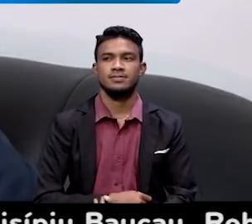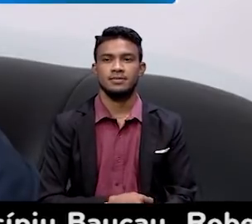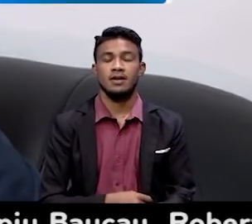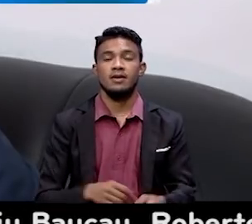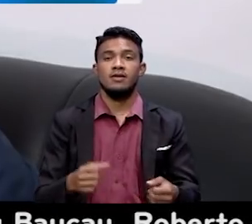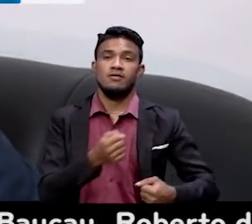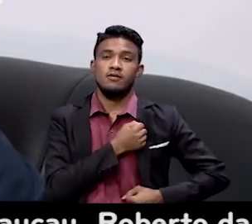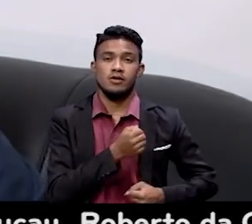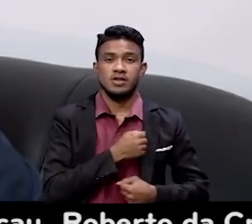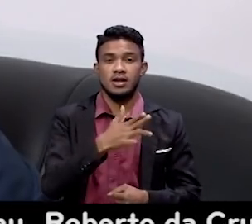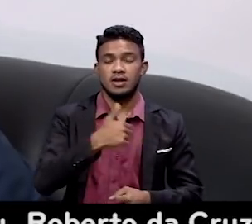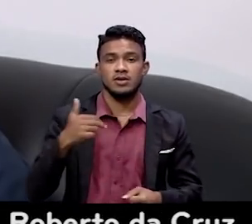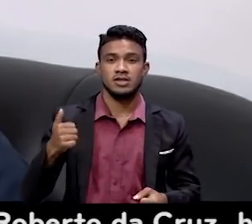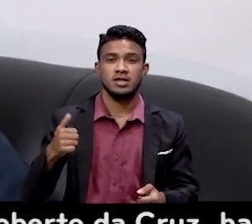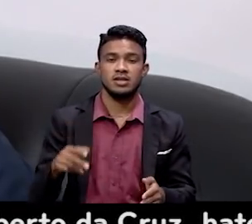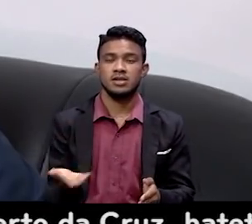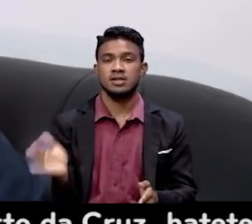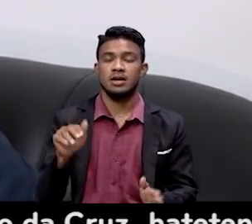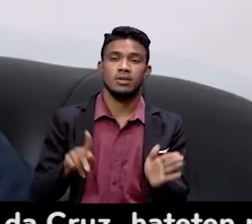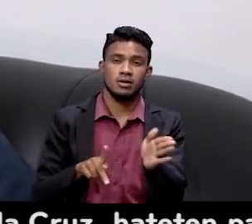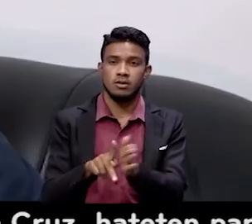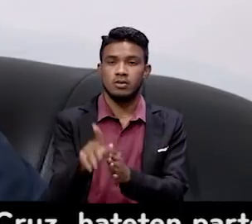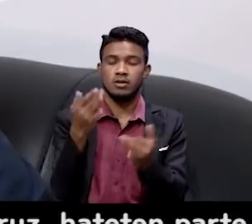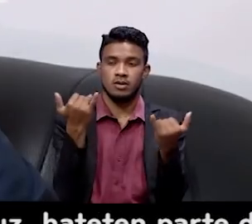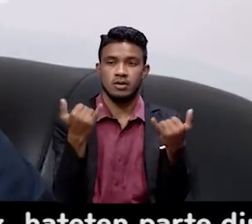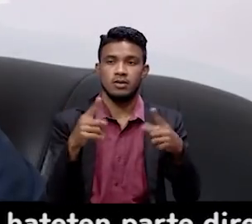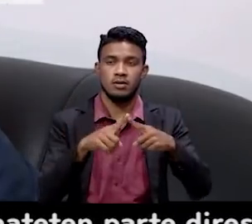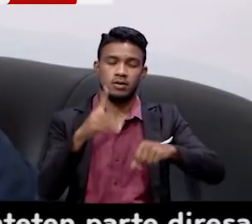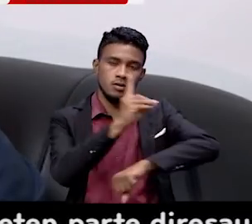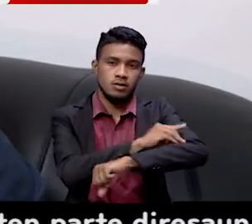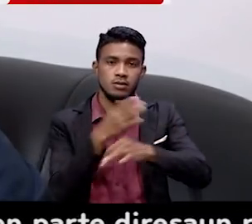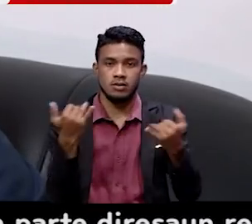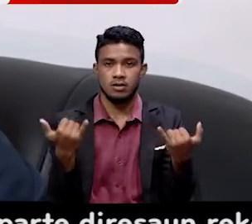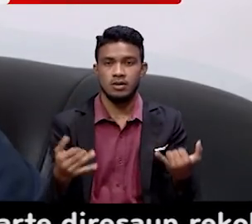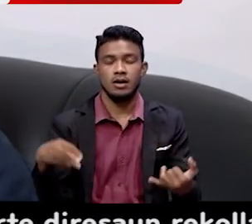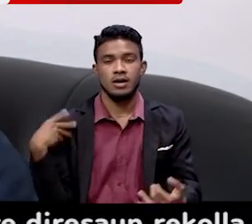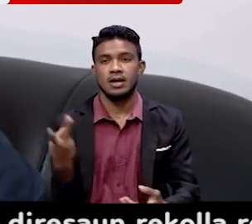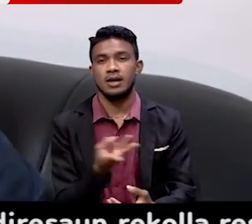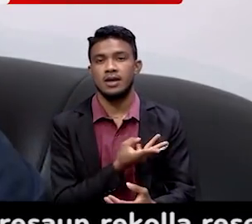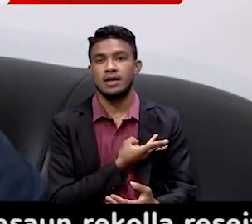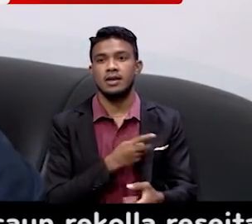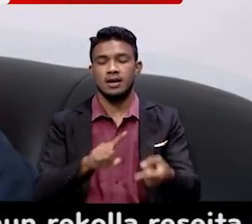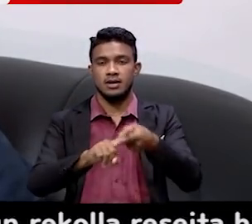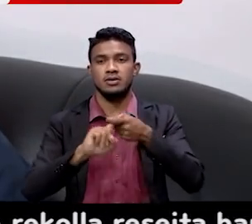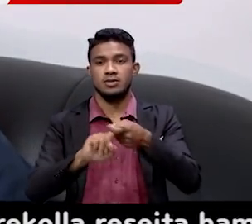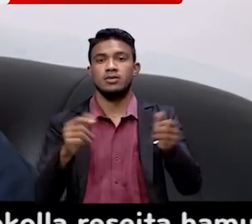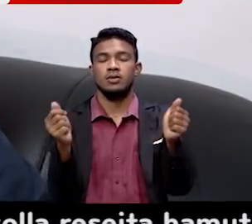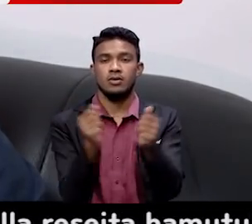Forsa Indonesia sira mako ito hin lorong iha relasan diak ho